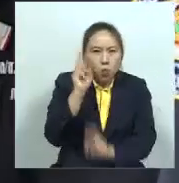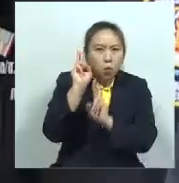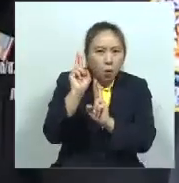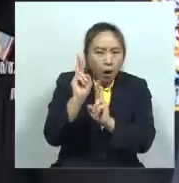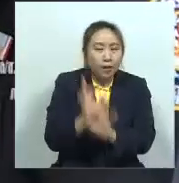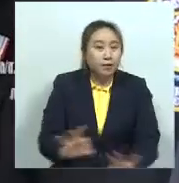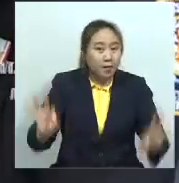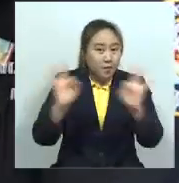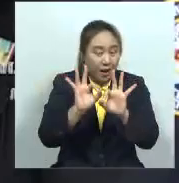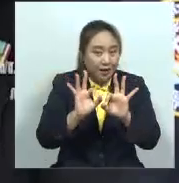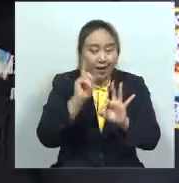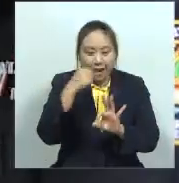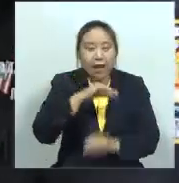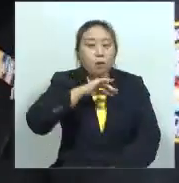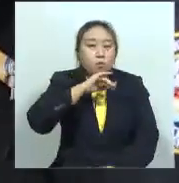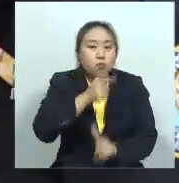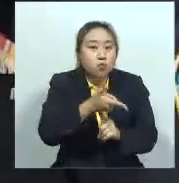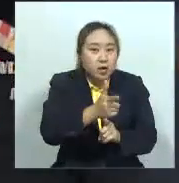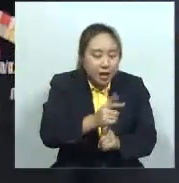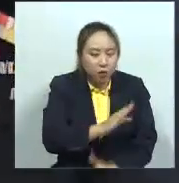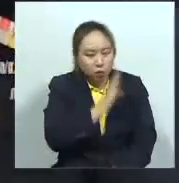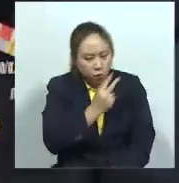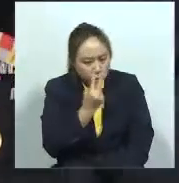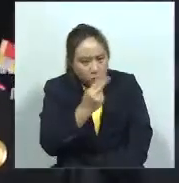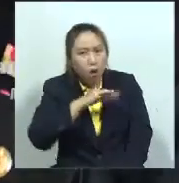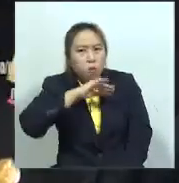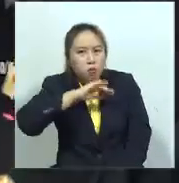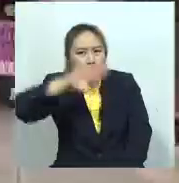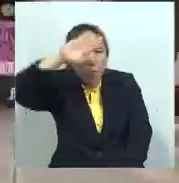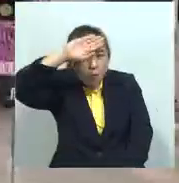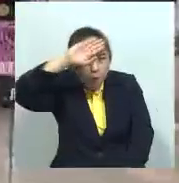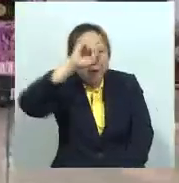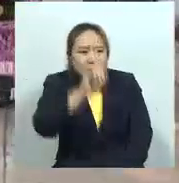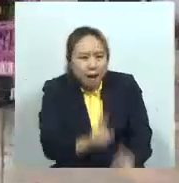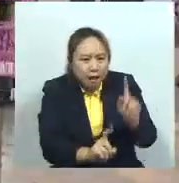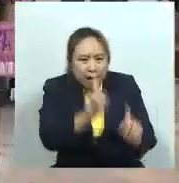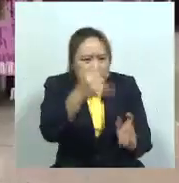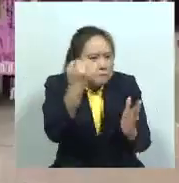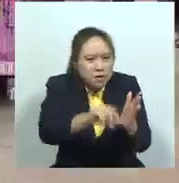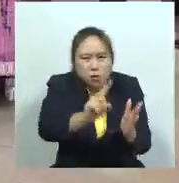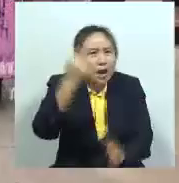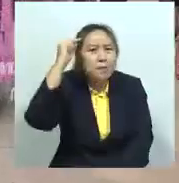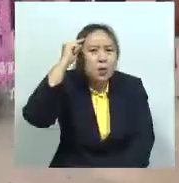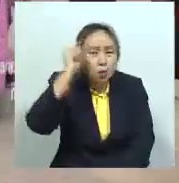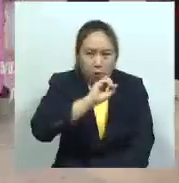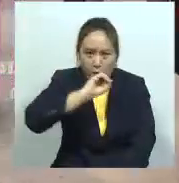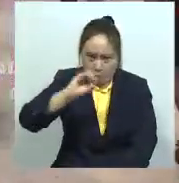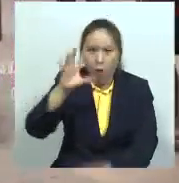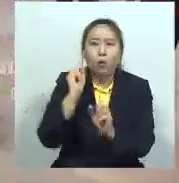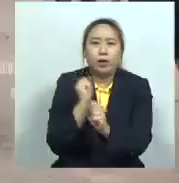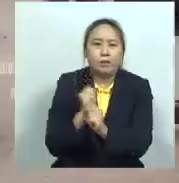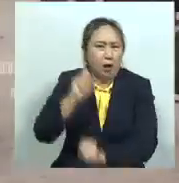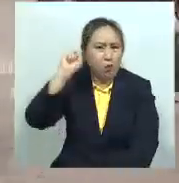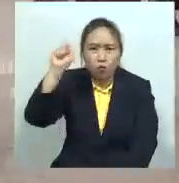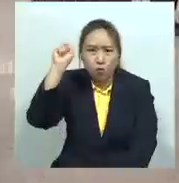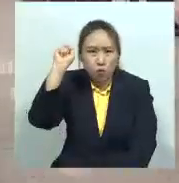ดยเฉพาะเกษตรกรที่เลี้ยงสุกรหากพบว่ามีสุกรป่วยหรือว่าตายโดยไม่ทราบสาเหตุจะต้องรีบแจ้งเจ้าหน้าที่ปศุสัตว์ทัน